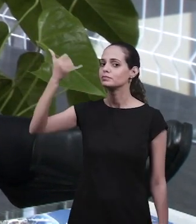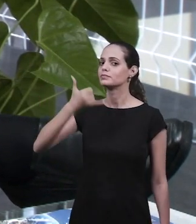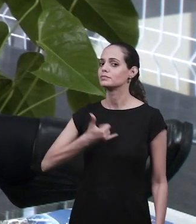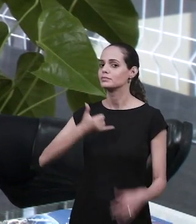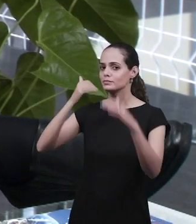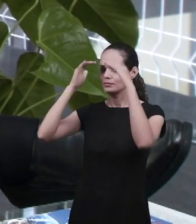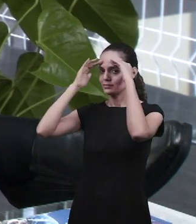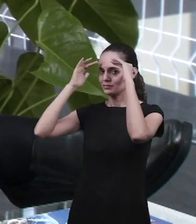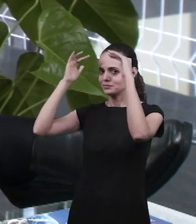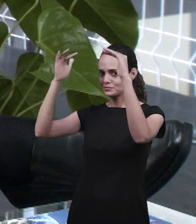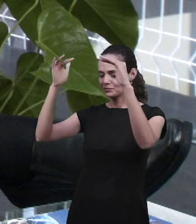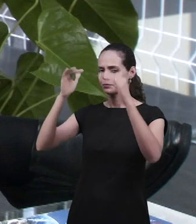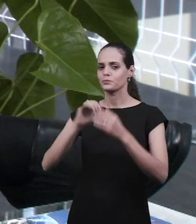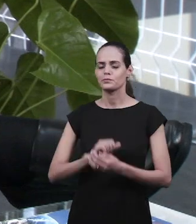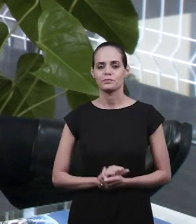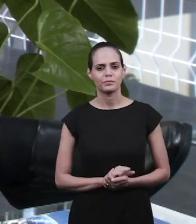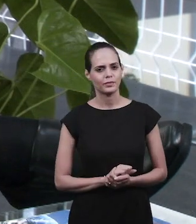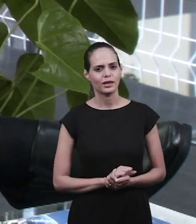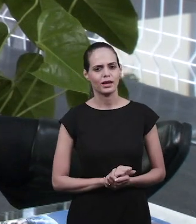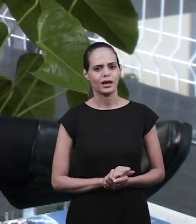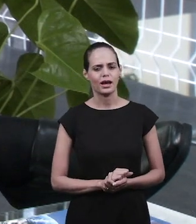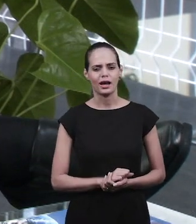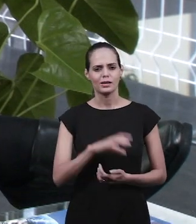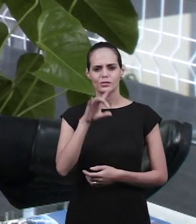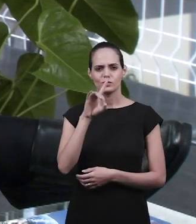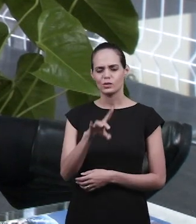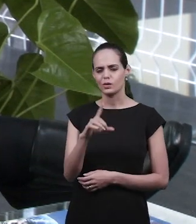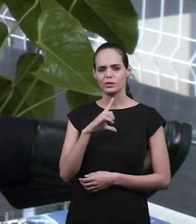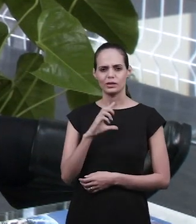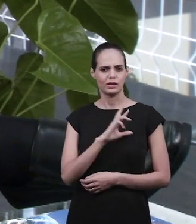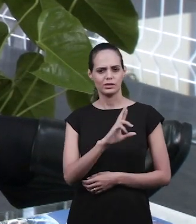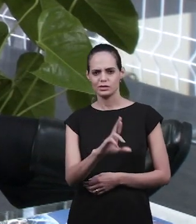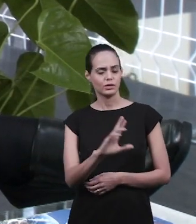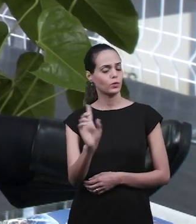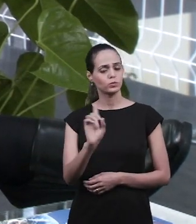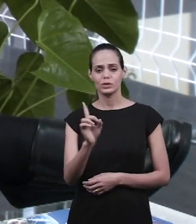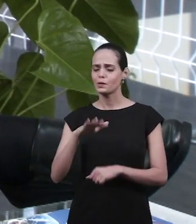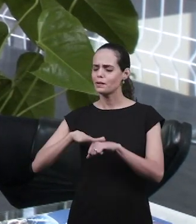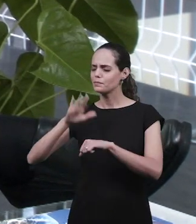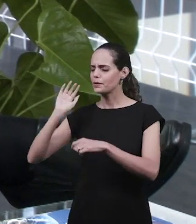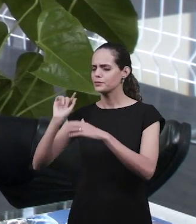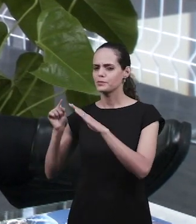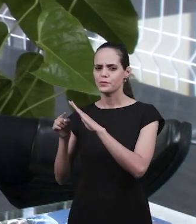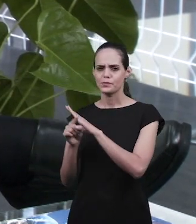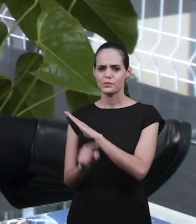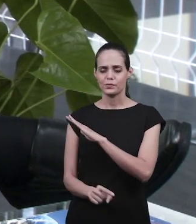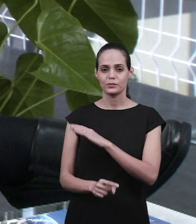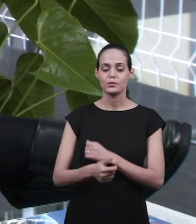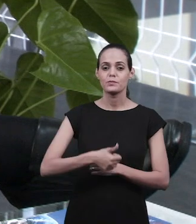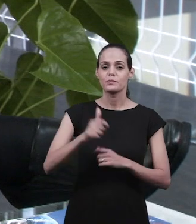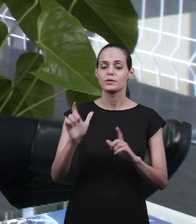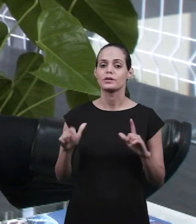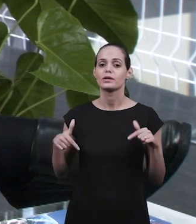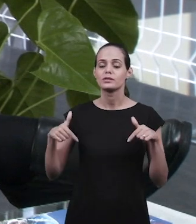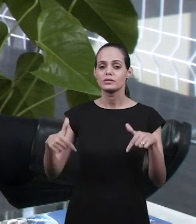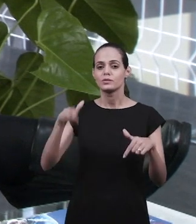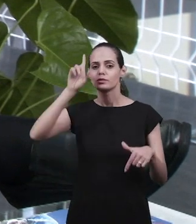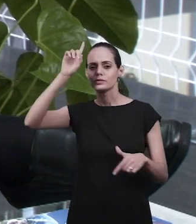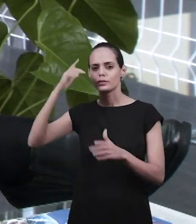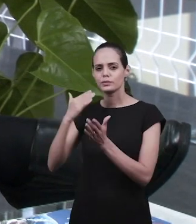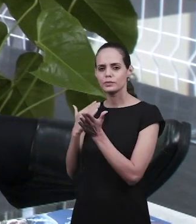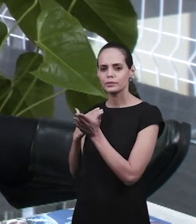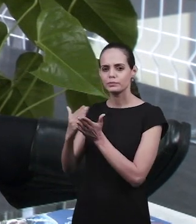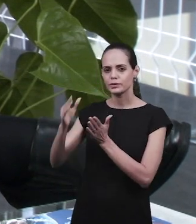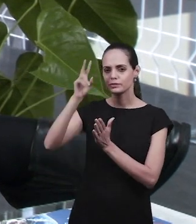Et cela est beaucoup plus que simplement avoir une religion. Une des premières actions de Dieu au début de l'histoire